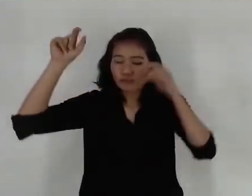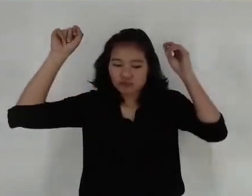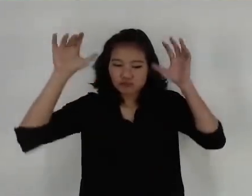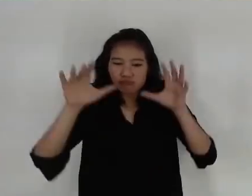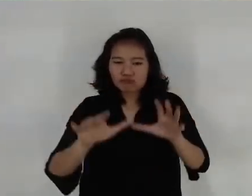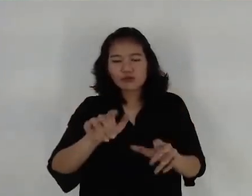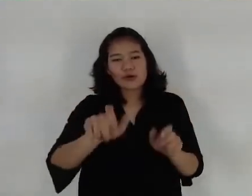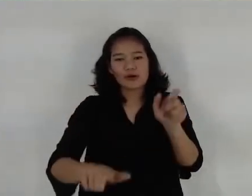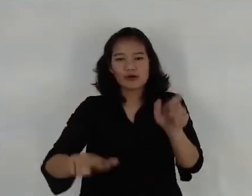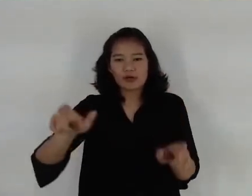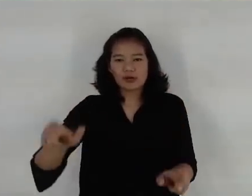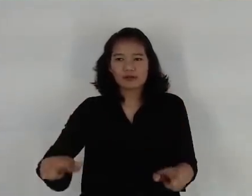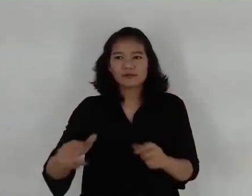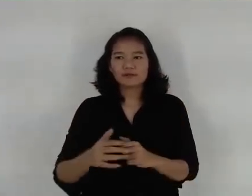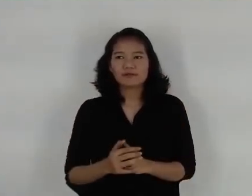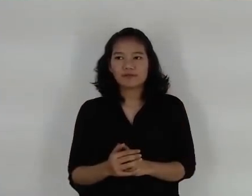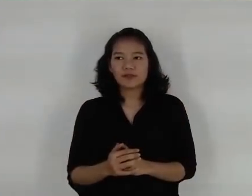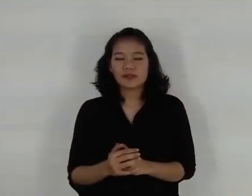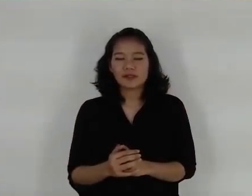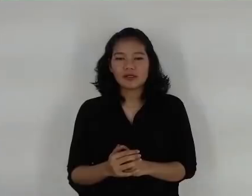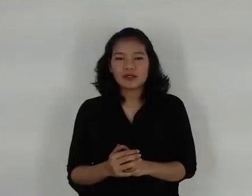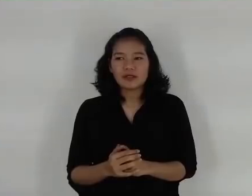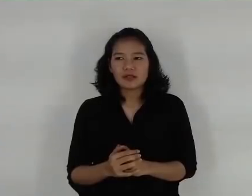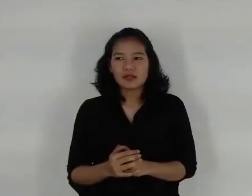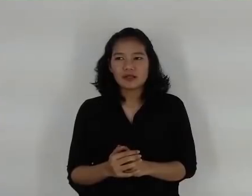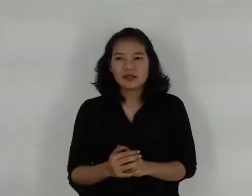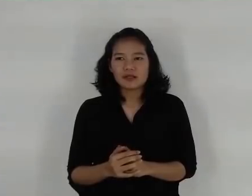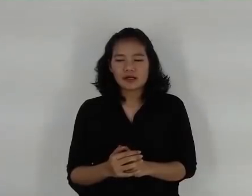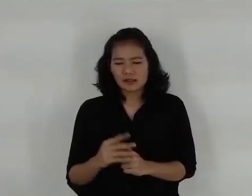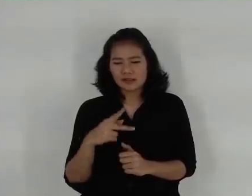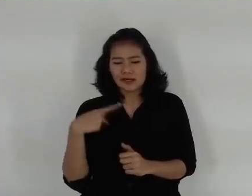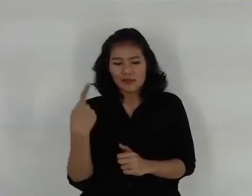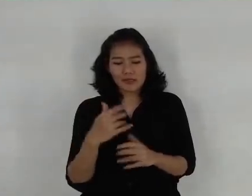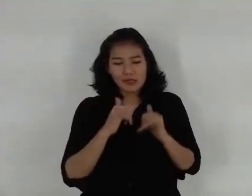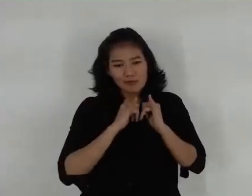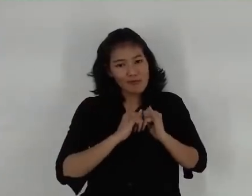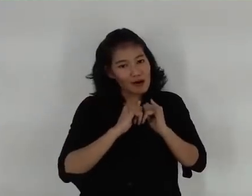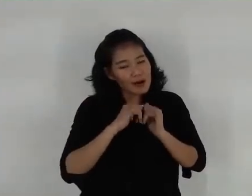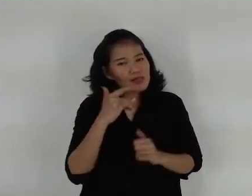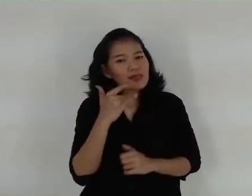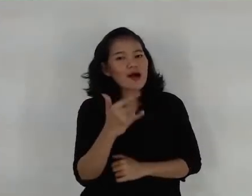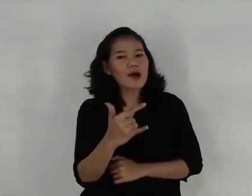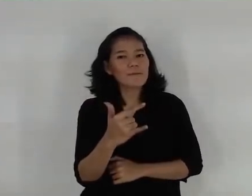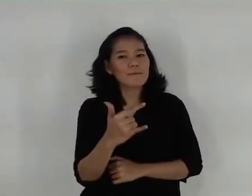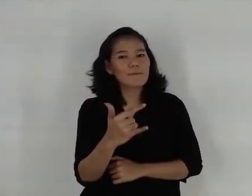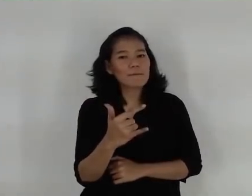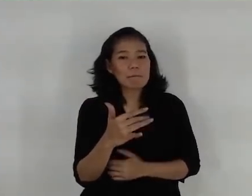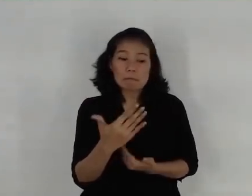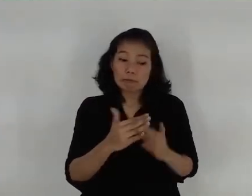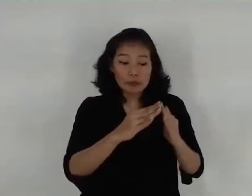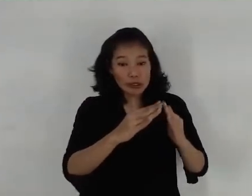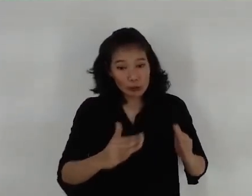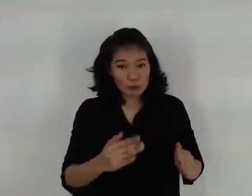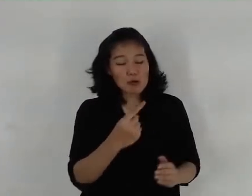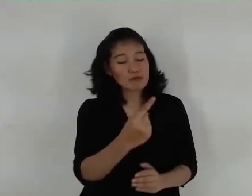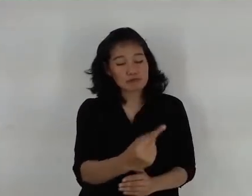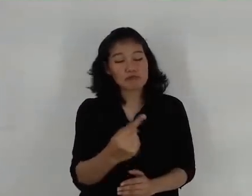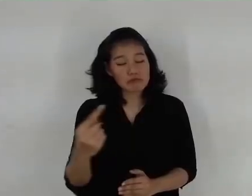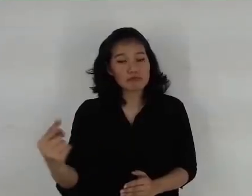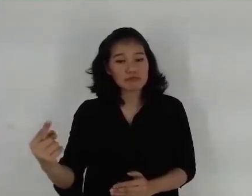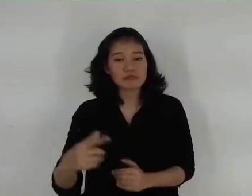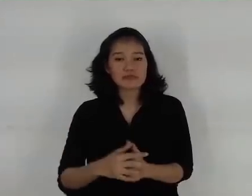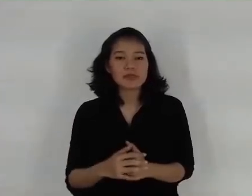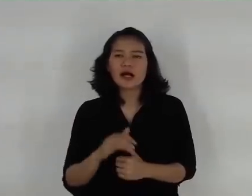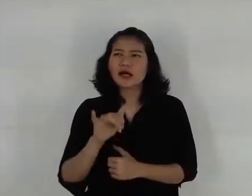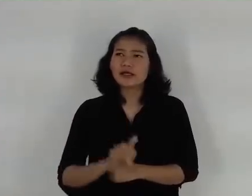setiap kami kami boleh tetap beribadah meskipun di rumah kami ya